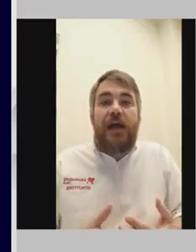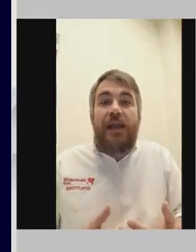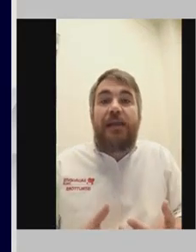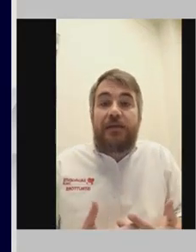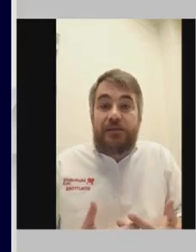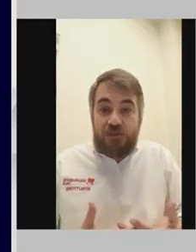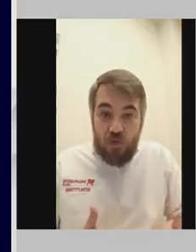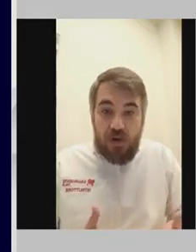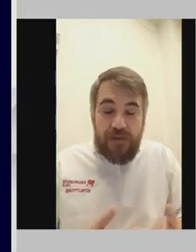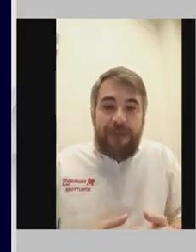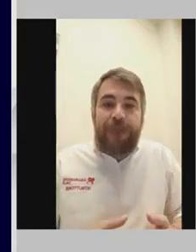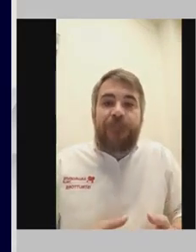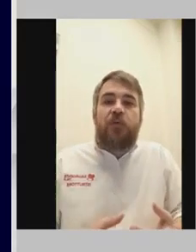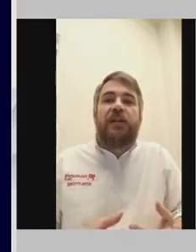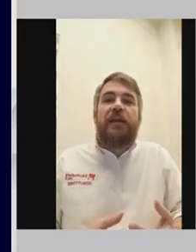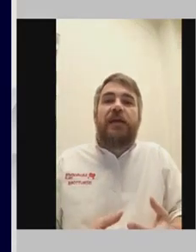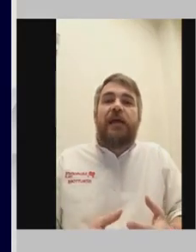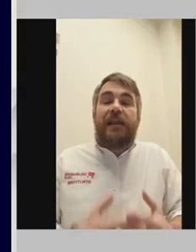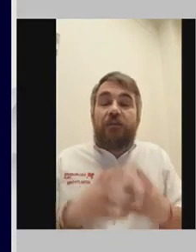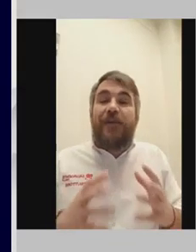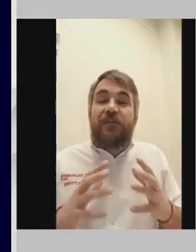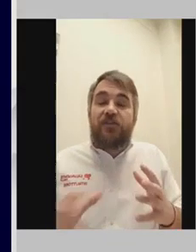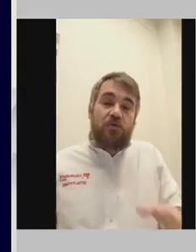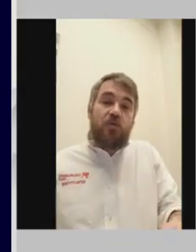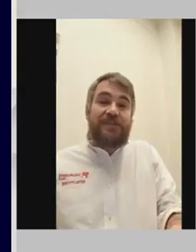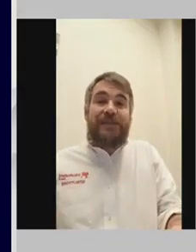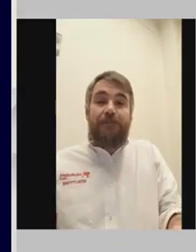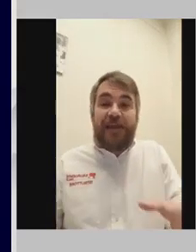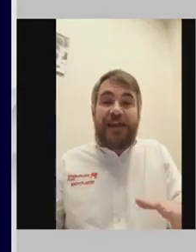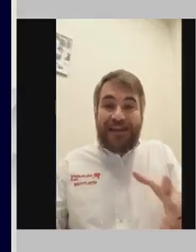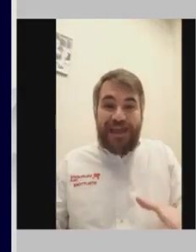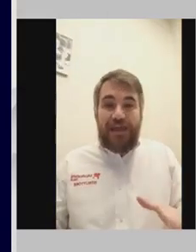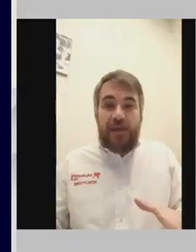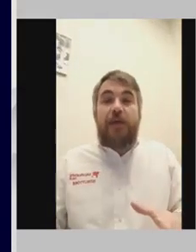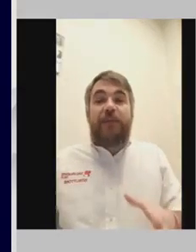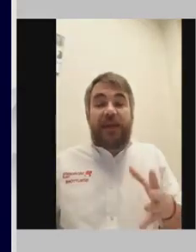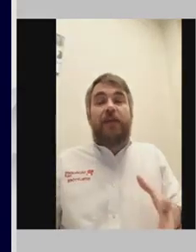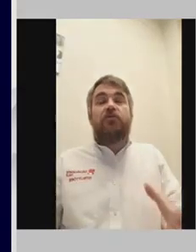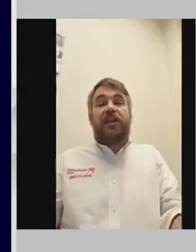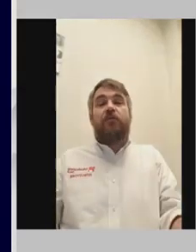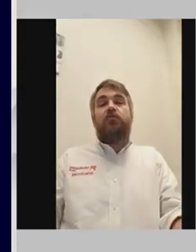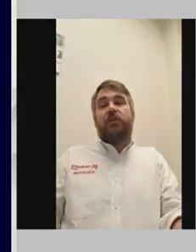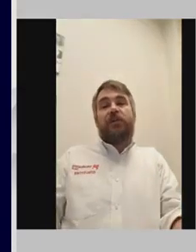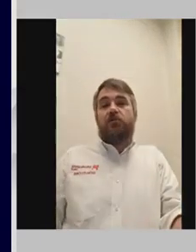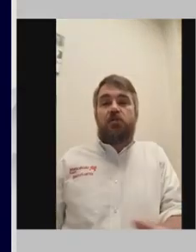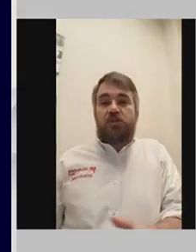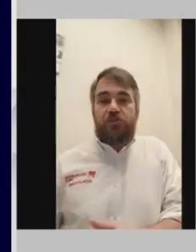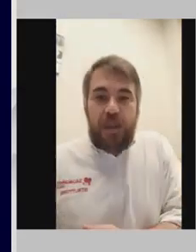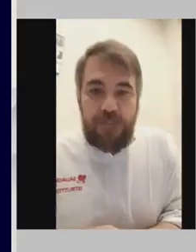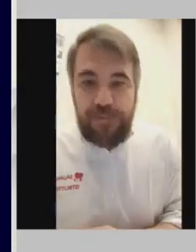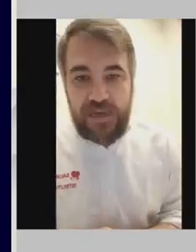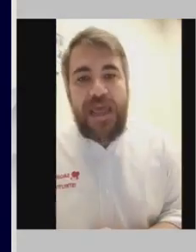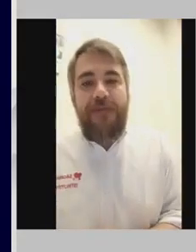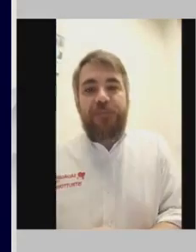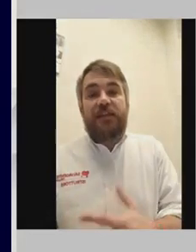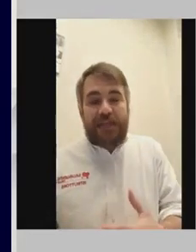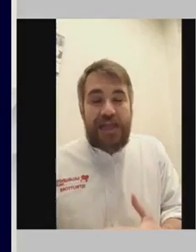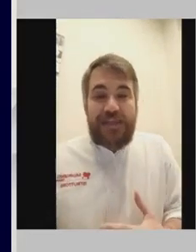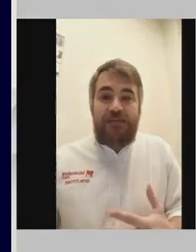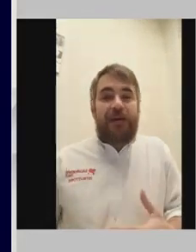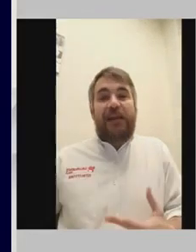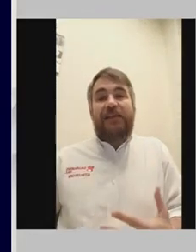gratuita alle scuole. Quindi le domande sono queste: perché? Perché non c'è la cultura del soccorso, perché